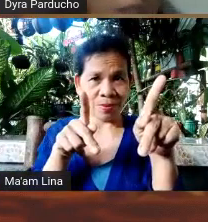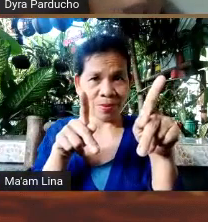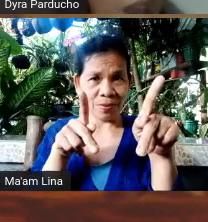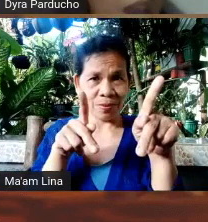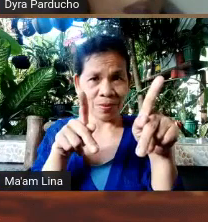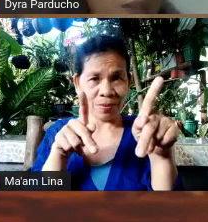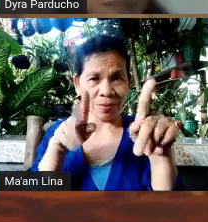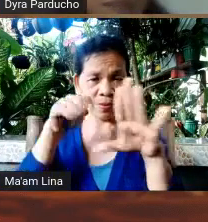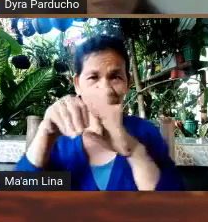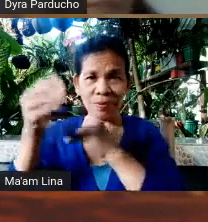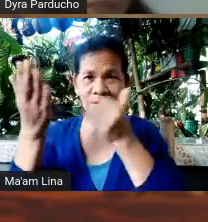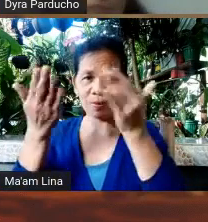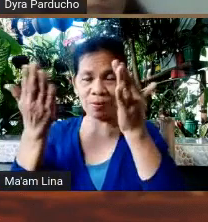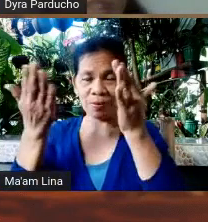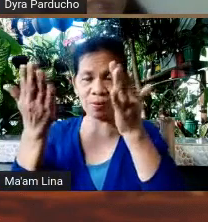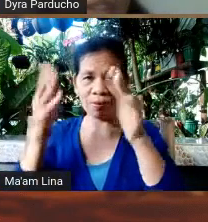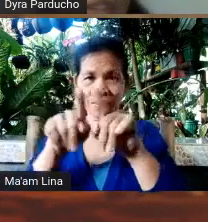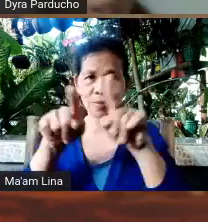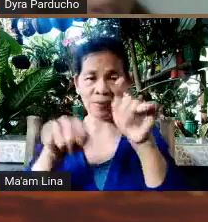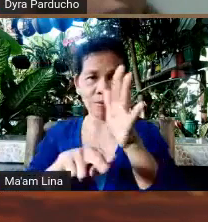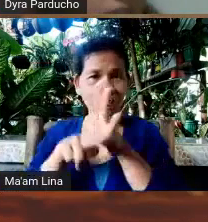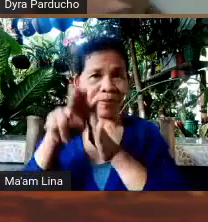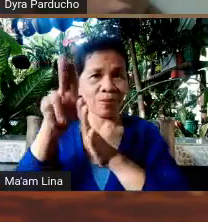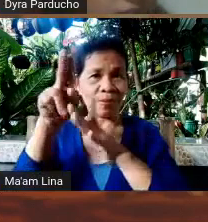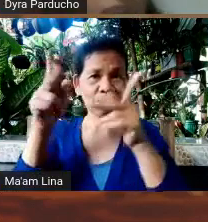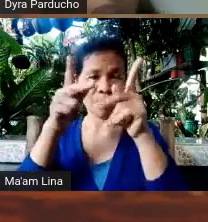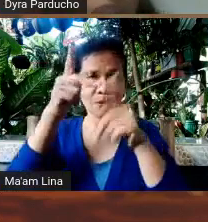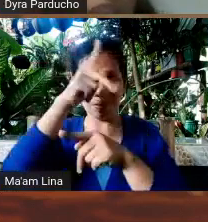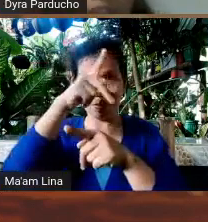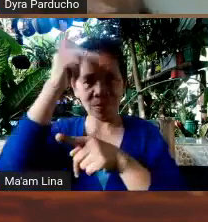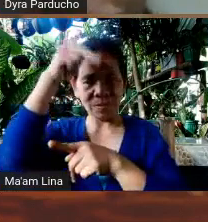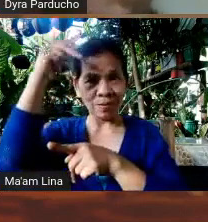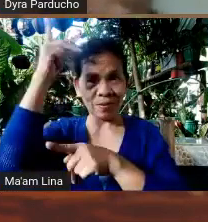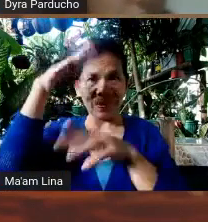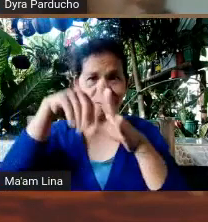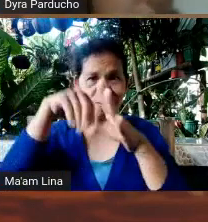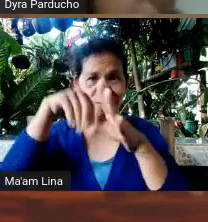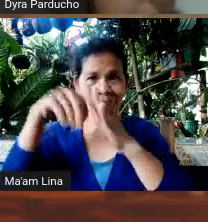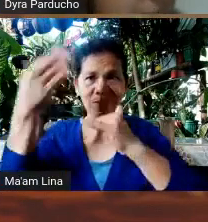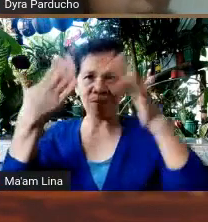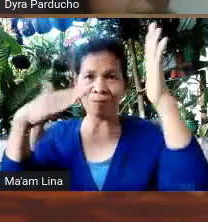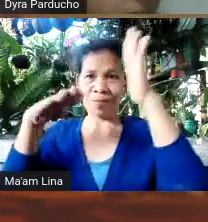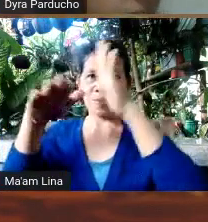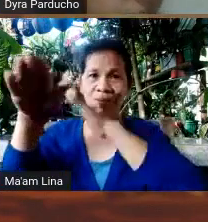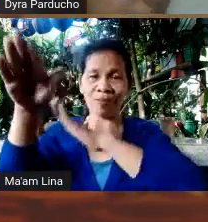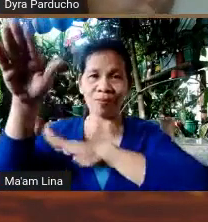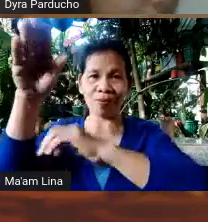paglilingkod bilang high priest sa heavenly sanctuary.